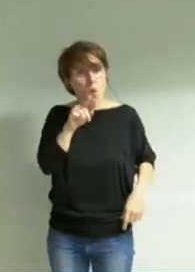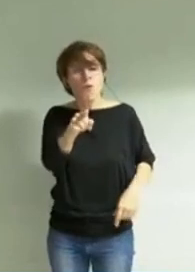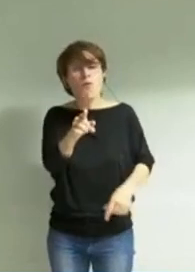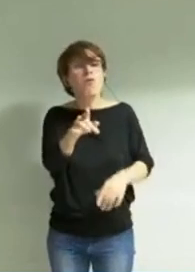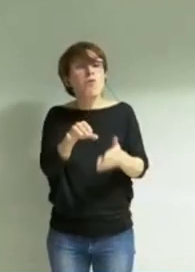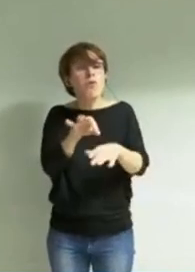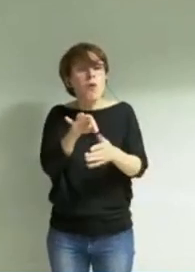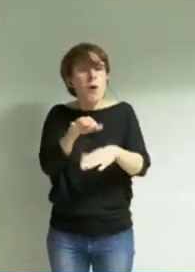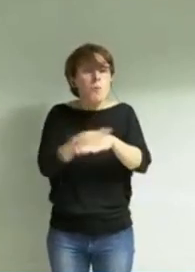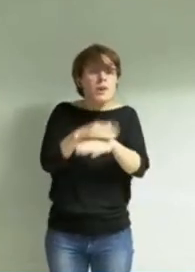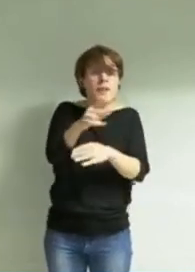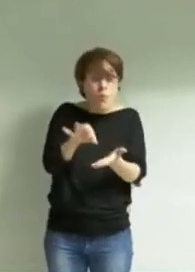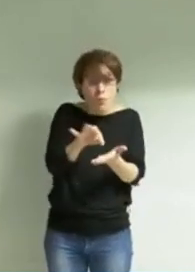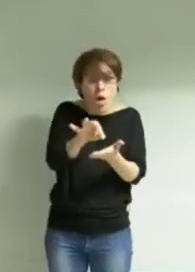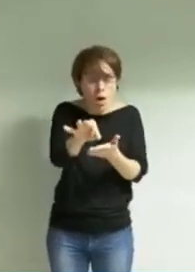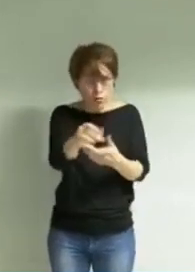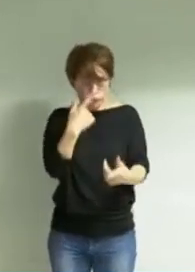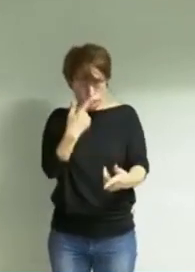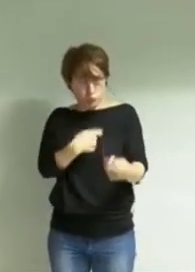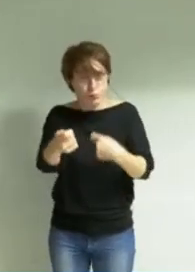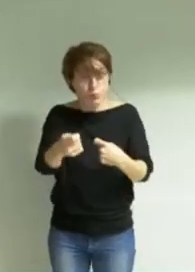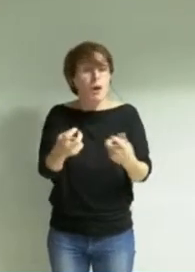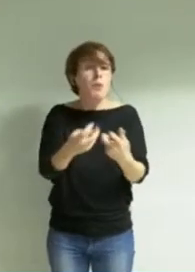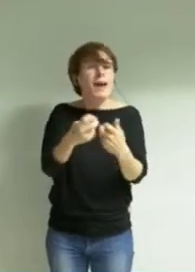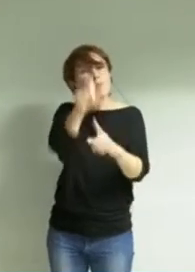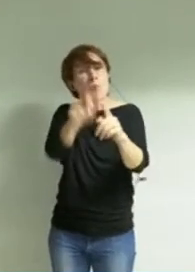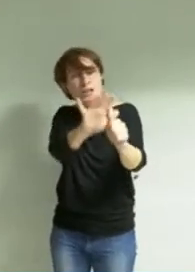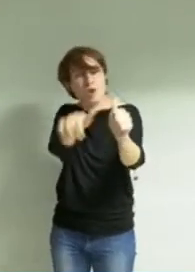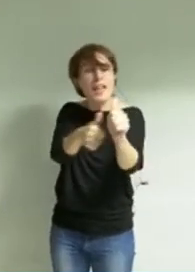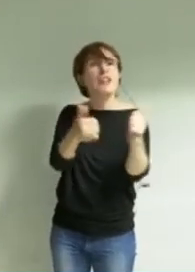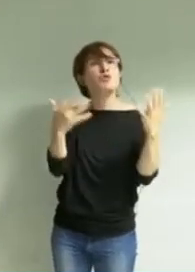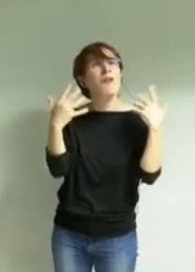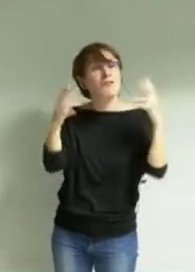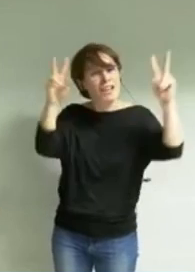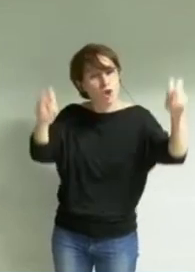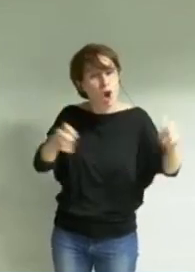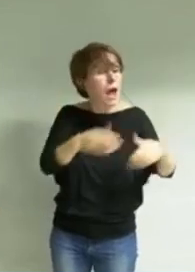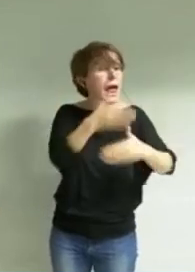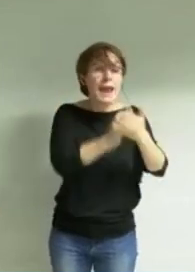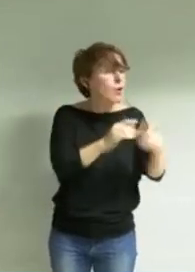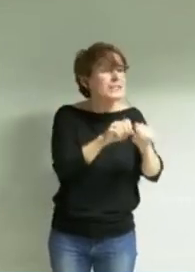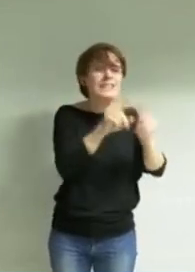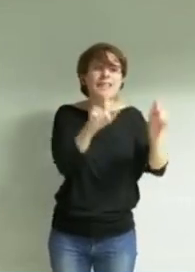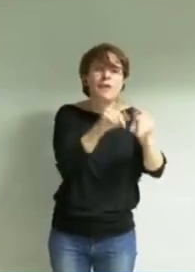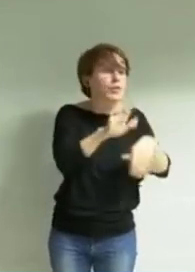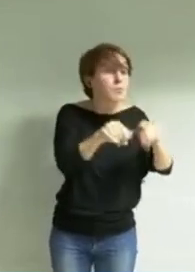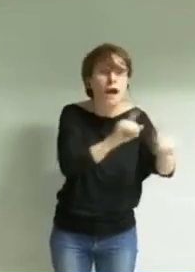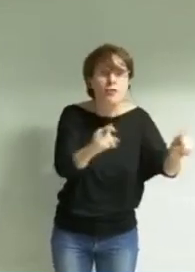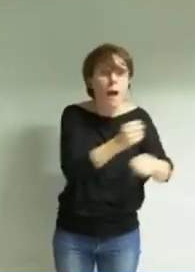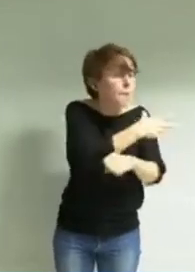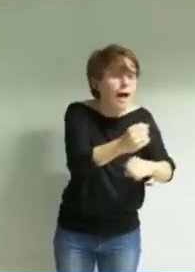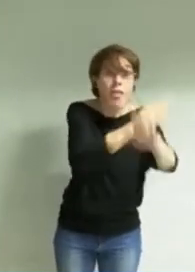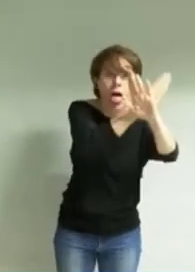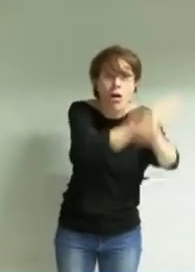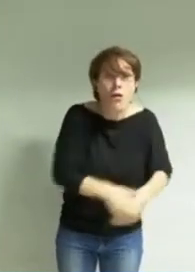conduisez ne le justifie, ne serait-ce que monsieur l'adjoint à la fraîcheur, quand on a la moitié des fontaines qui ne fonctionnent pas, quand on a le bassin de Villeneuve qui n'est pas